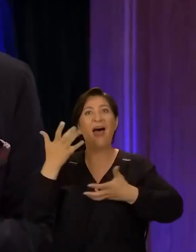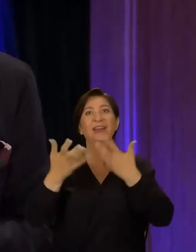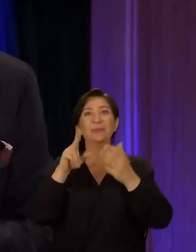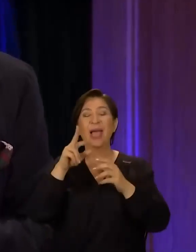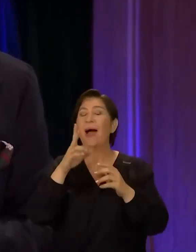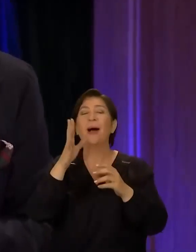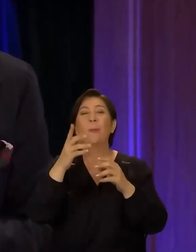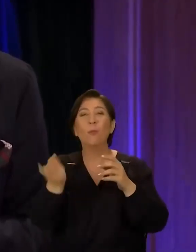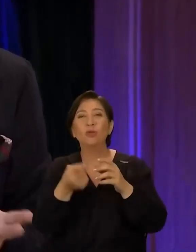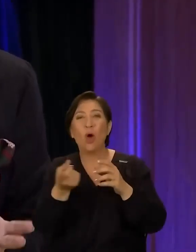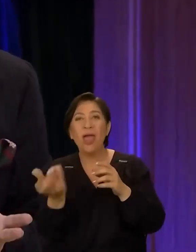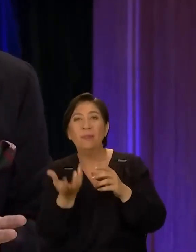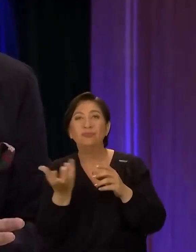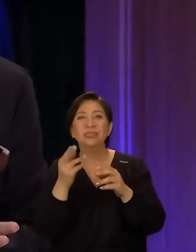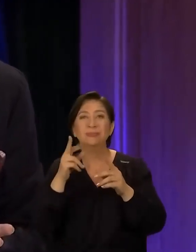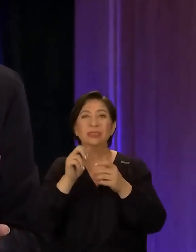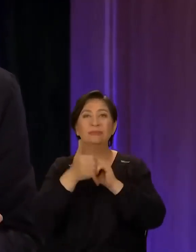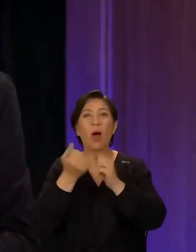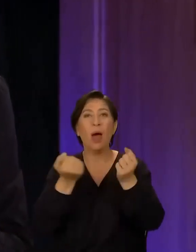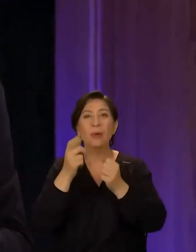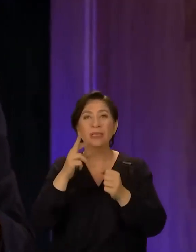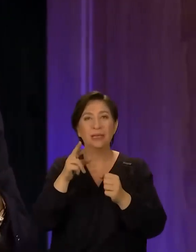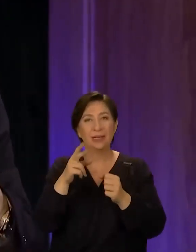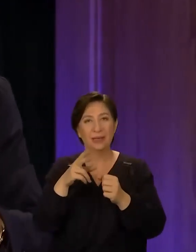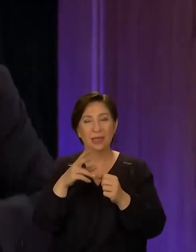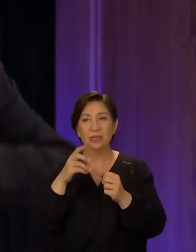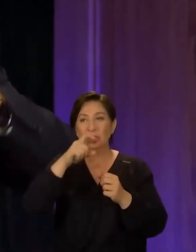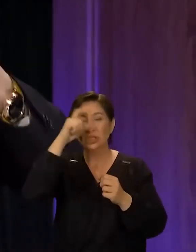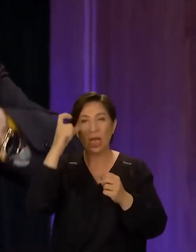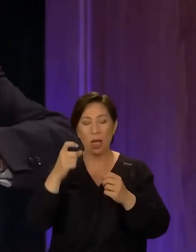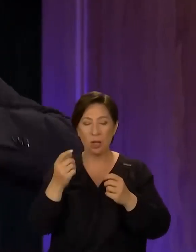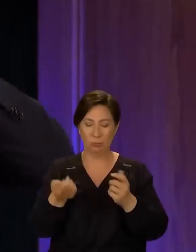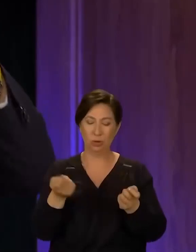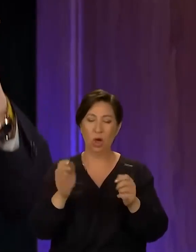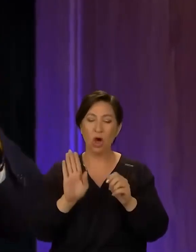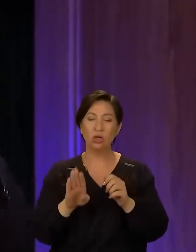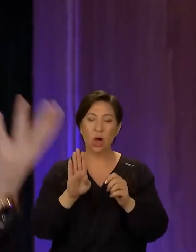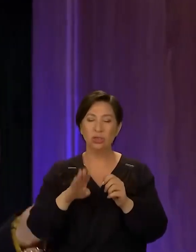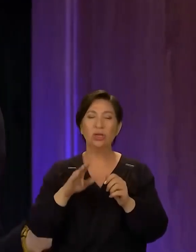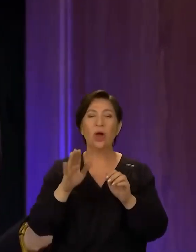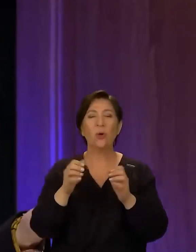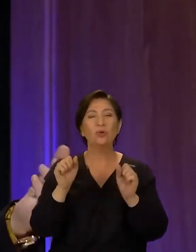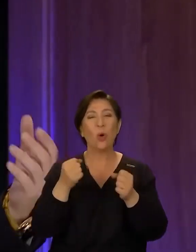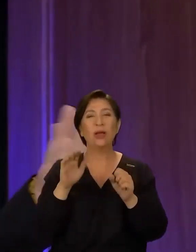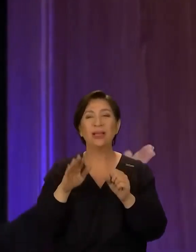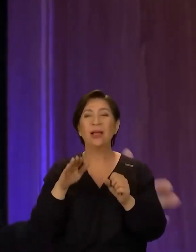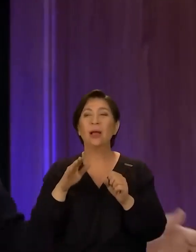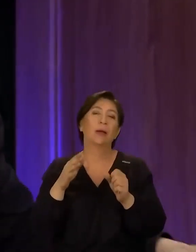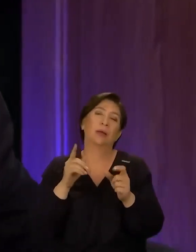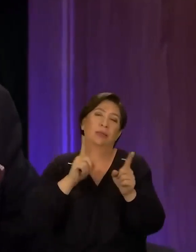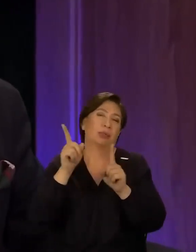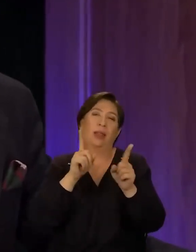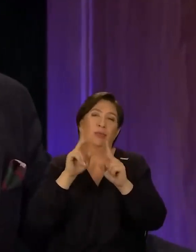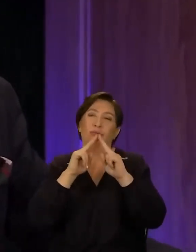hakikaten karbüratörlü bir spor araba motoru gibi çalışıyor. Yani hani ısındıkça dozu artan falan. Dijital böyle bir şey değil.